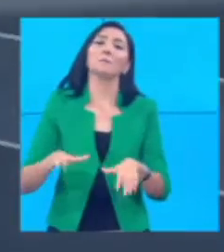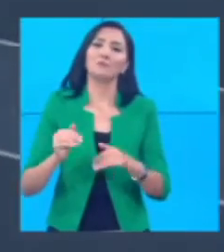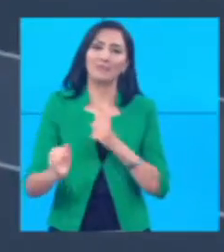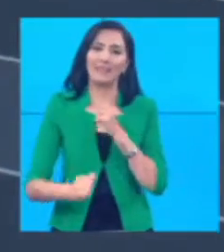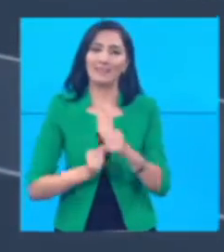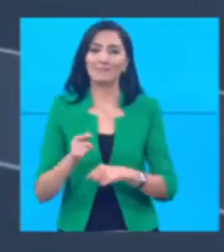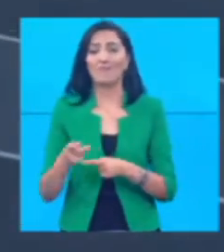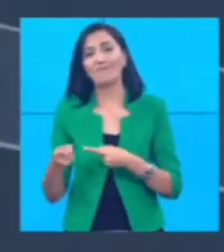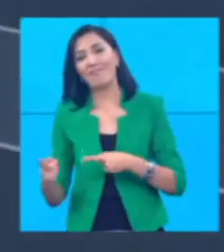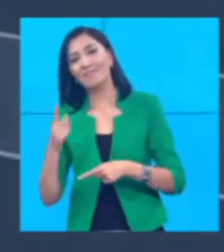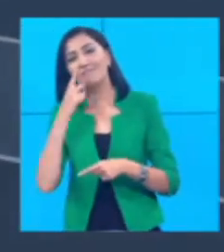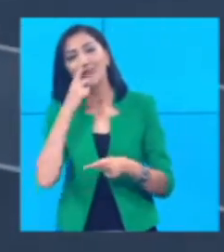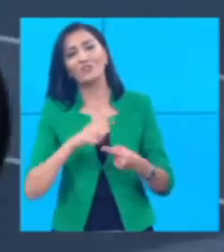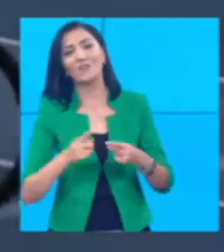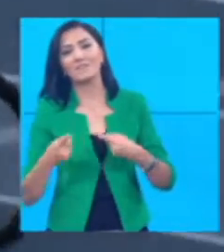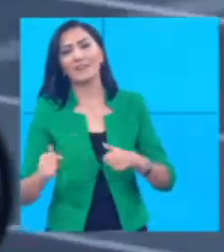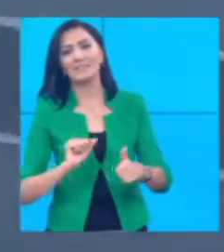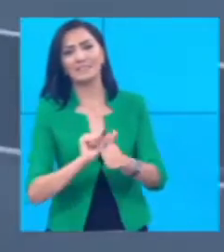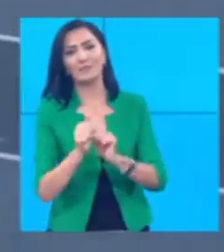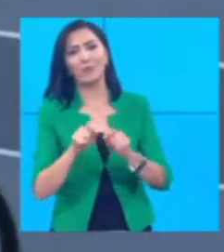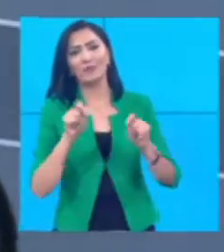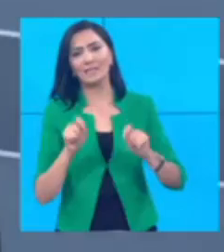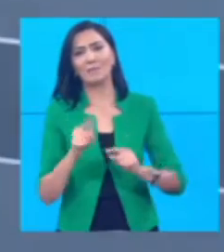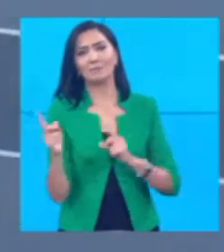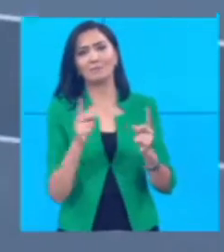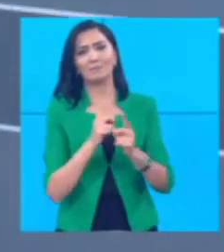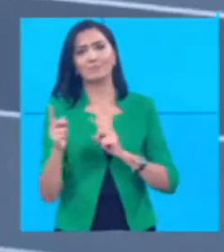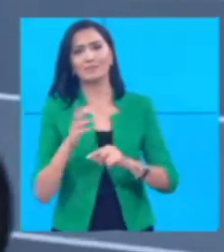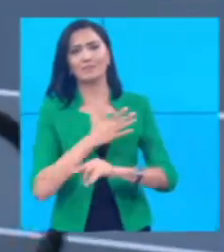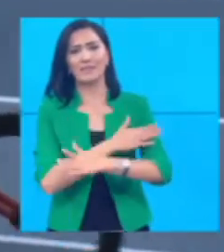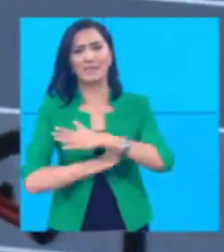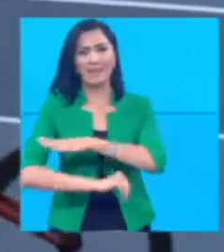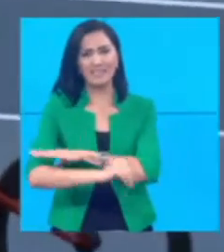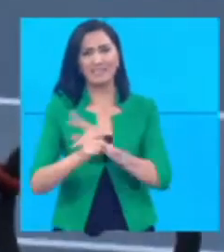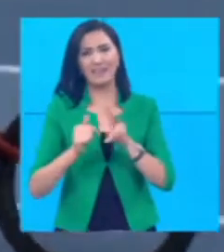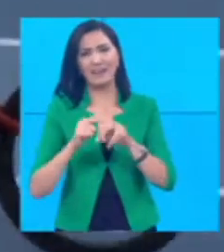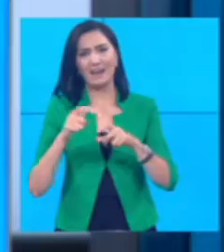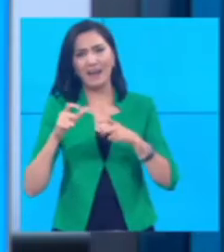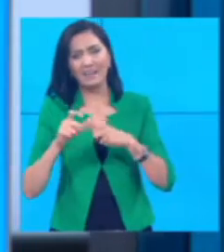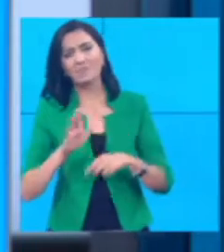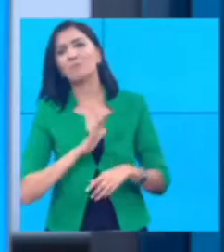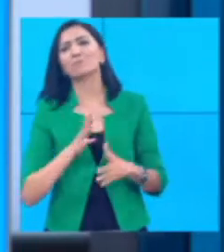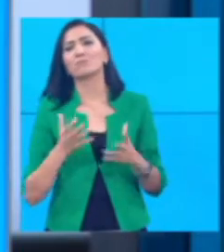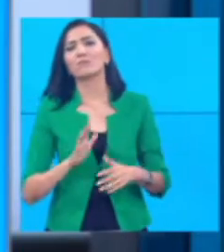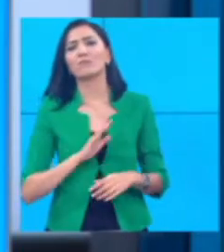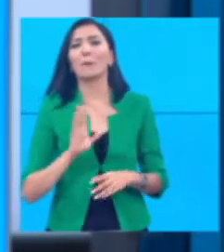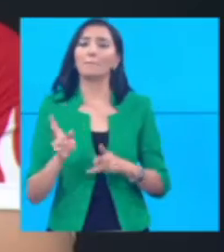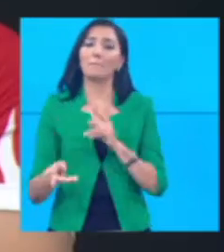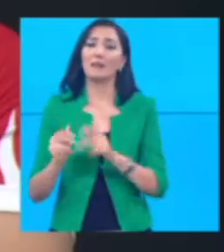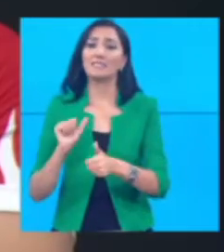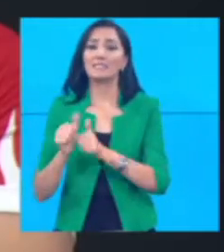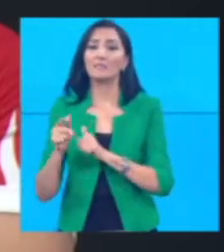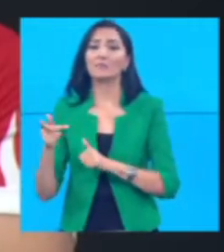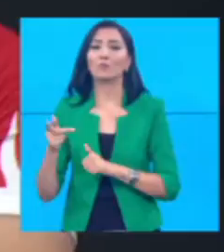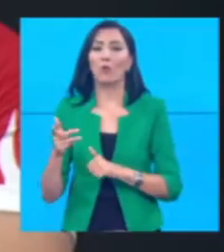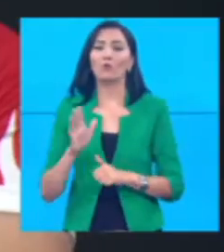atletizme. Orada belli farklı bir branşlarda farklı alıyor. Sporlar yapanlar birbirlerinin kaslarını mı etkiliyorlarmış? O yüzden tabii bazı sporlar birbirini de